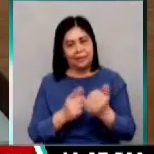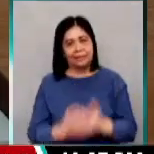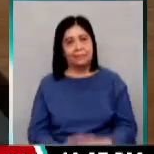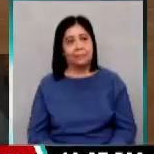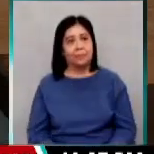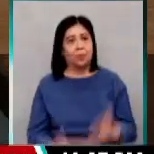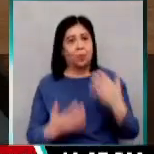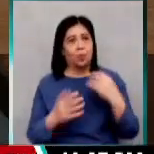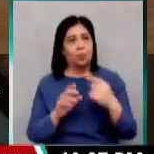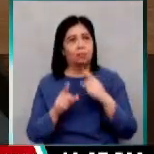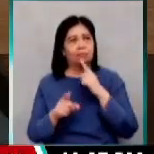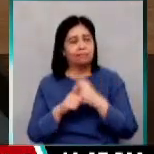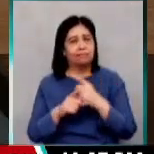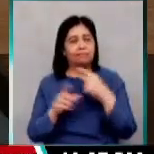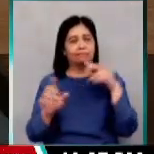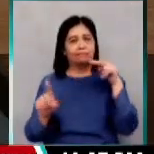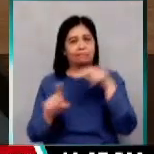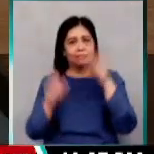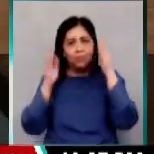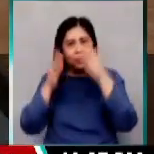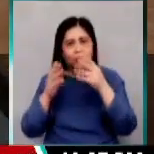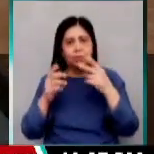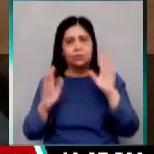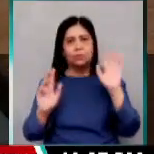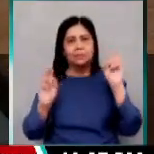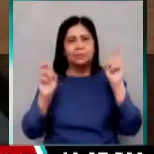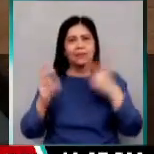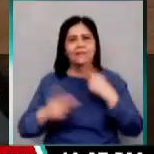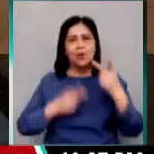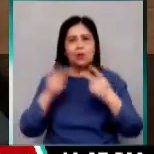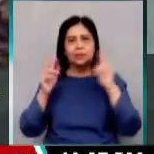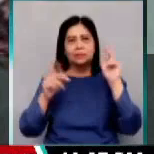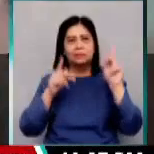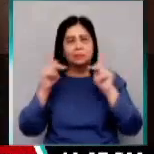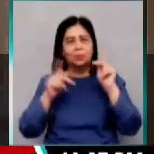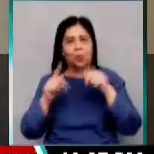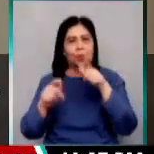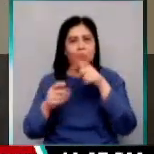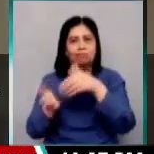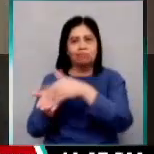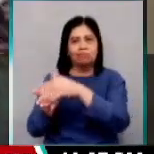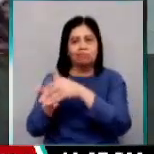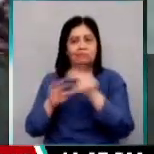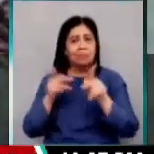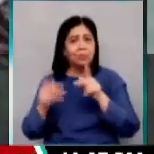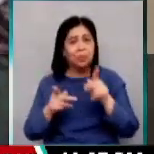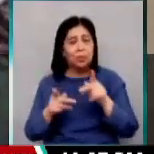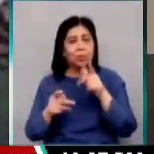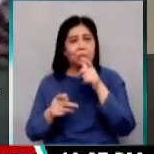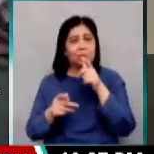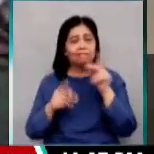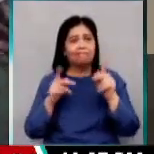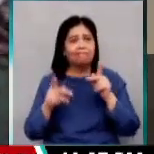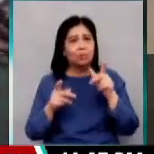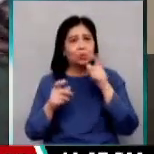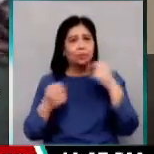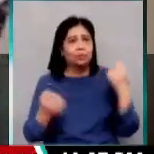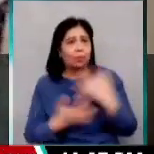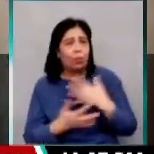yung voices ng mga marginalized people, yung mga taong takot